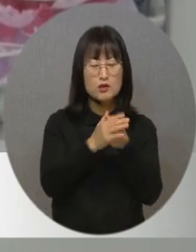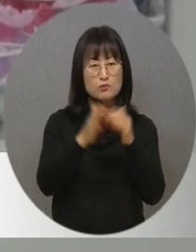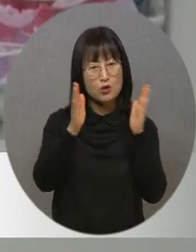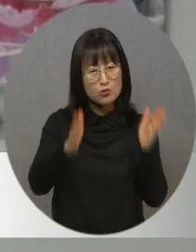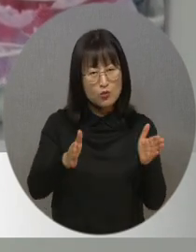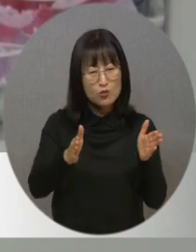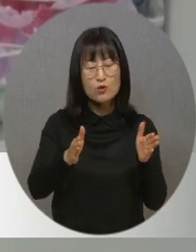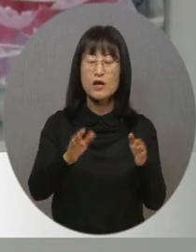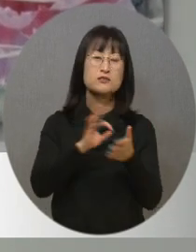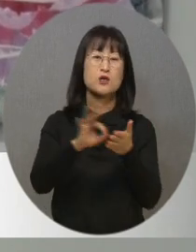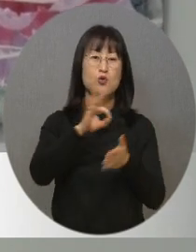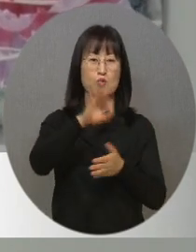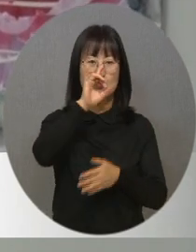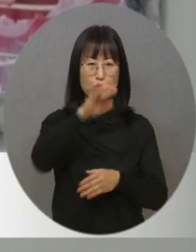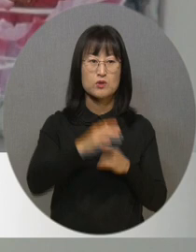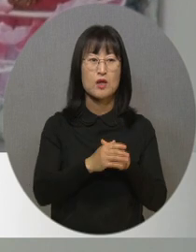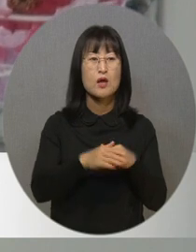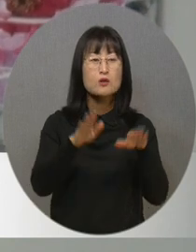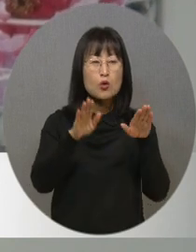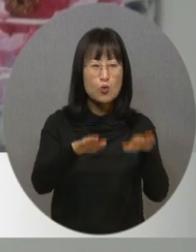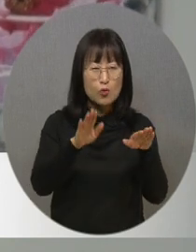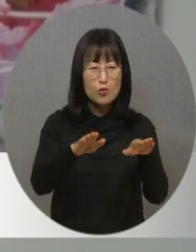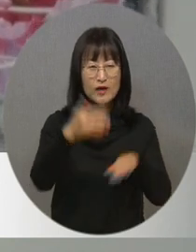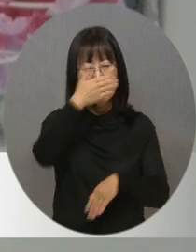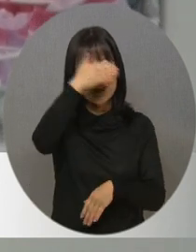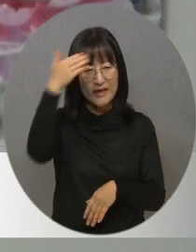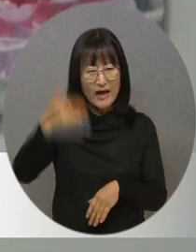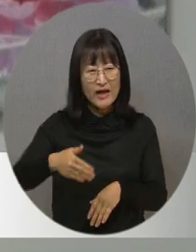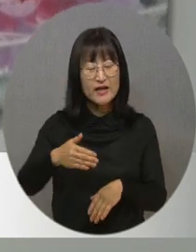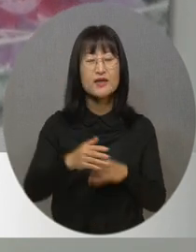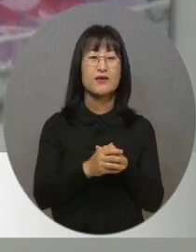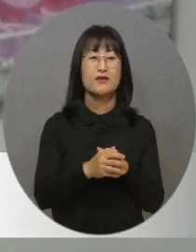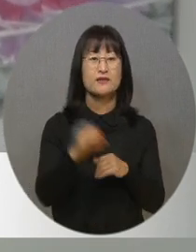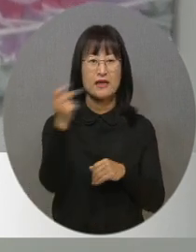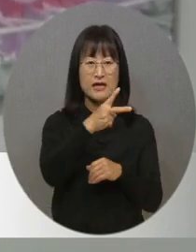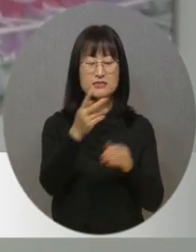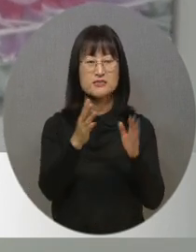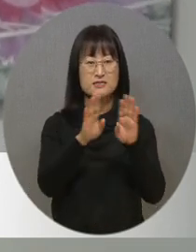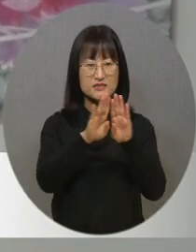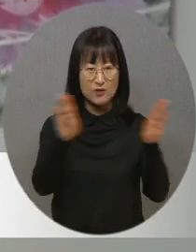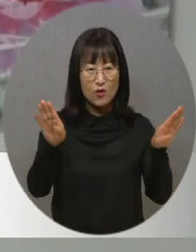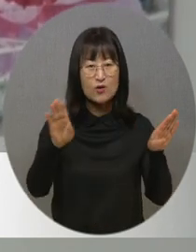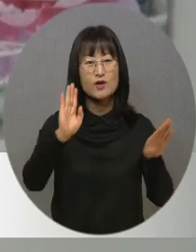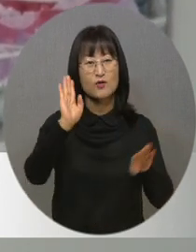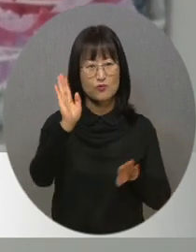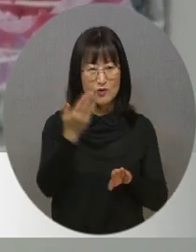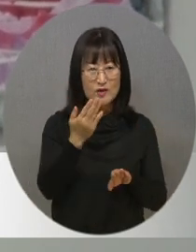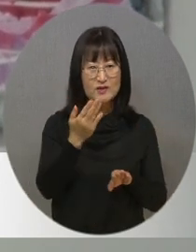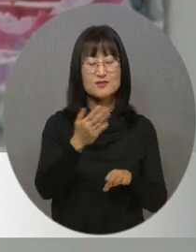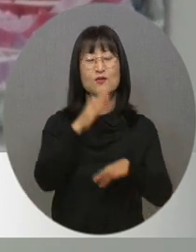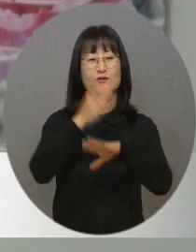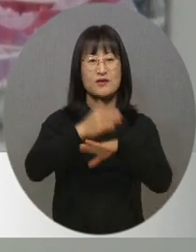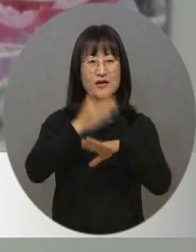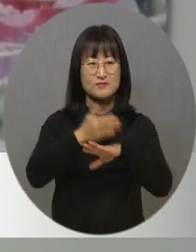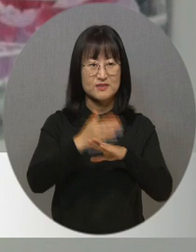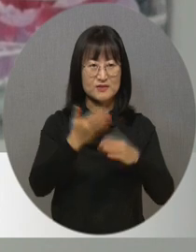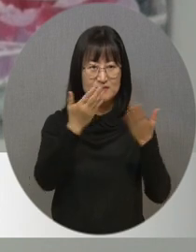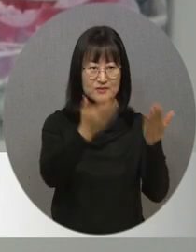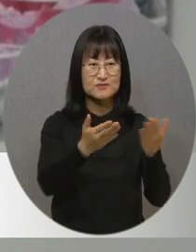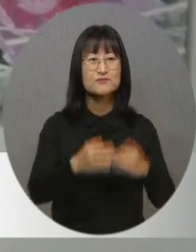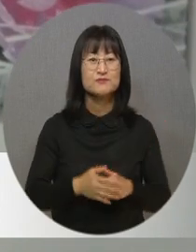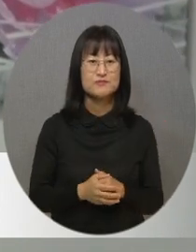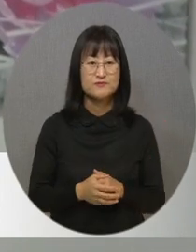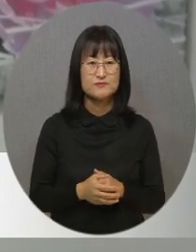못했죠. 근데 올해는 다행히도 이렇게 또 열게 해주셔서 너무